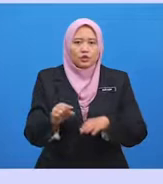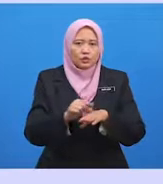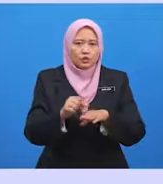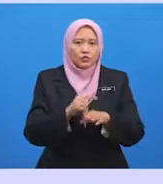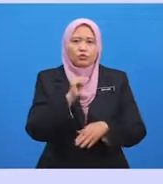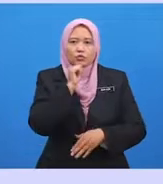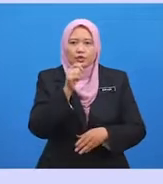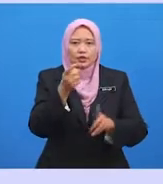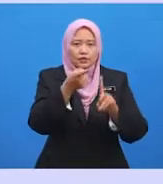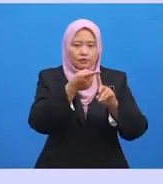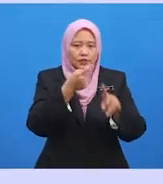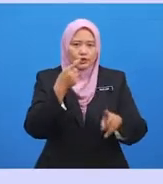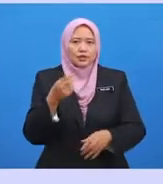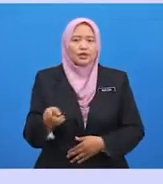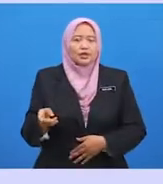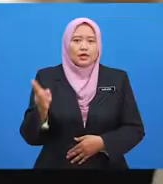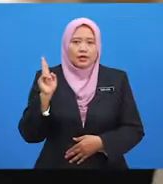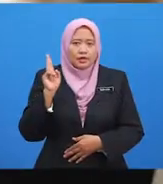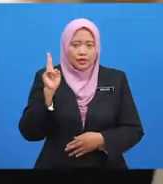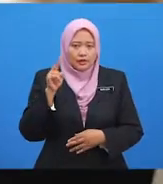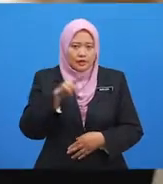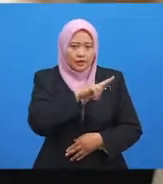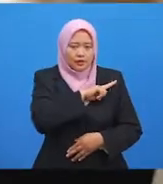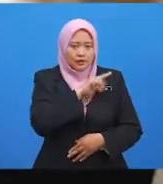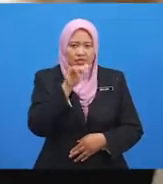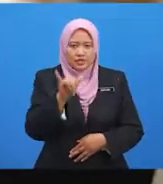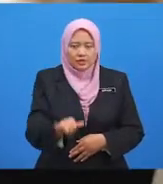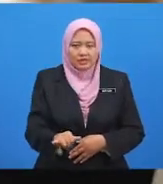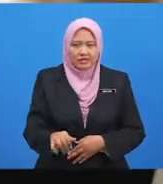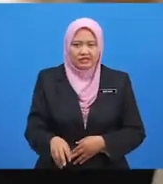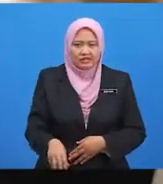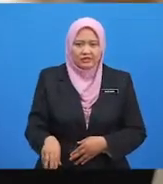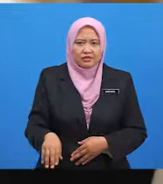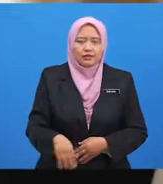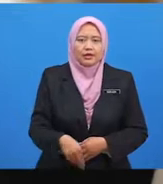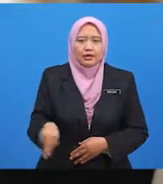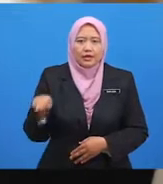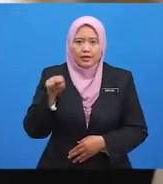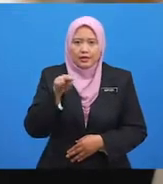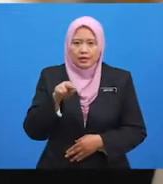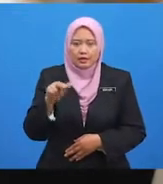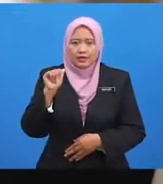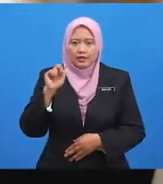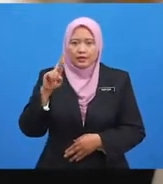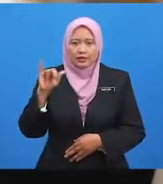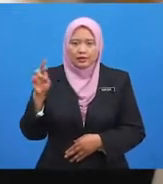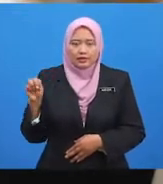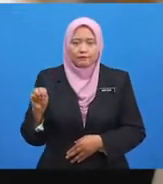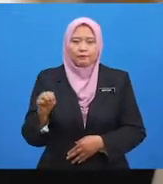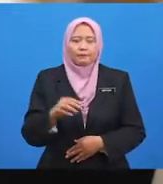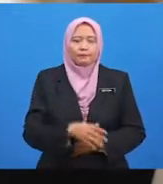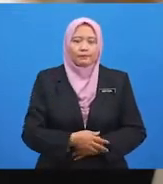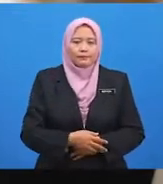atau barang yang dicuri dari sini murid-murid kita dapat memuaskan Islam